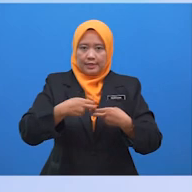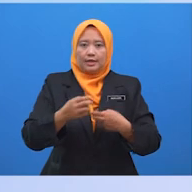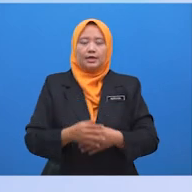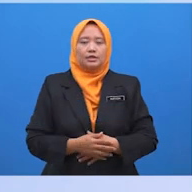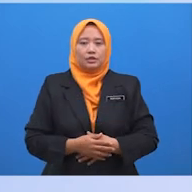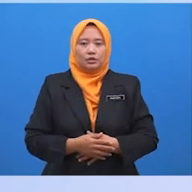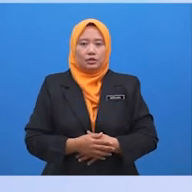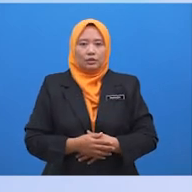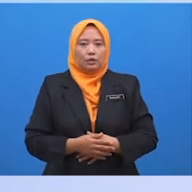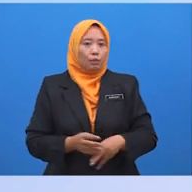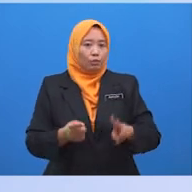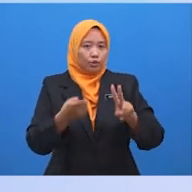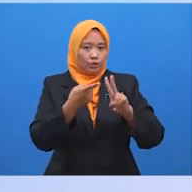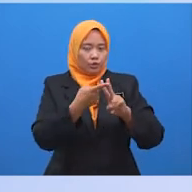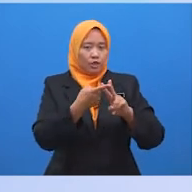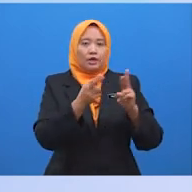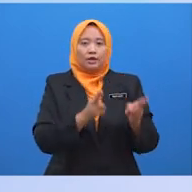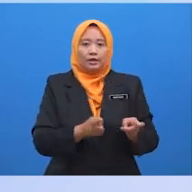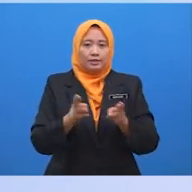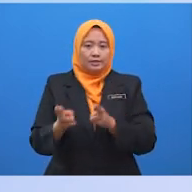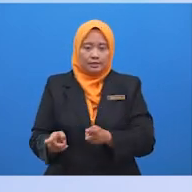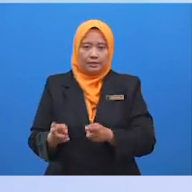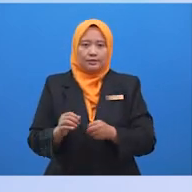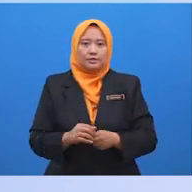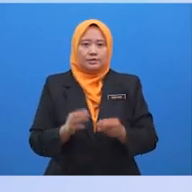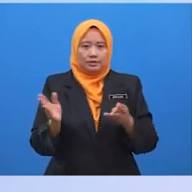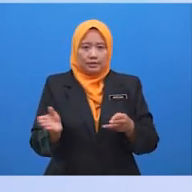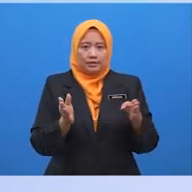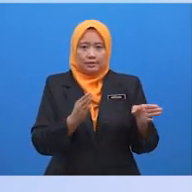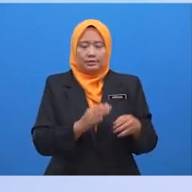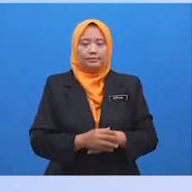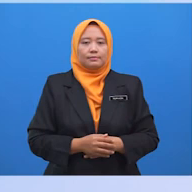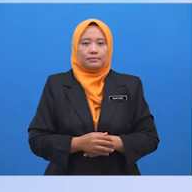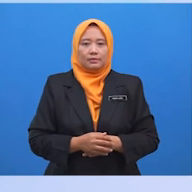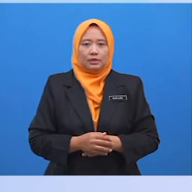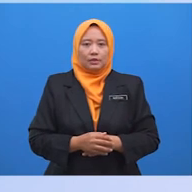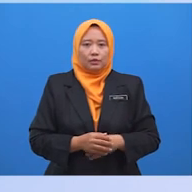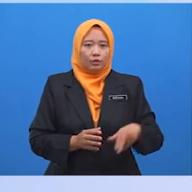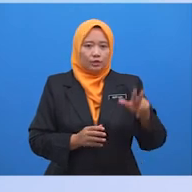kedua, merancang strategi. Yang ketiga,